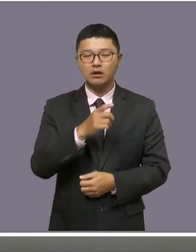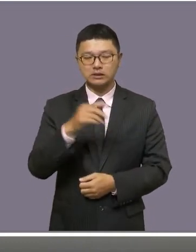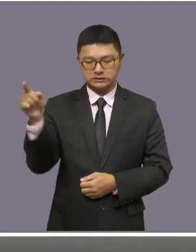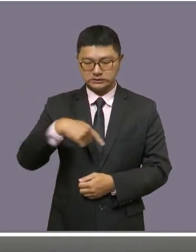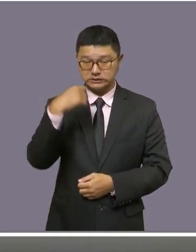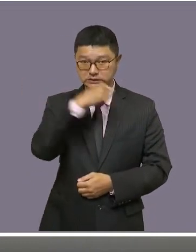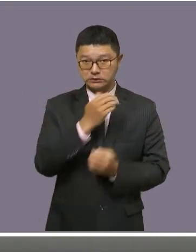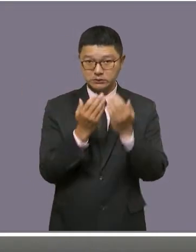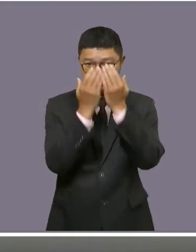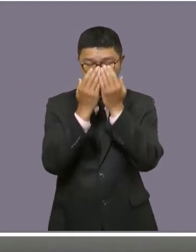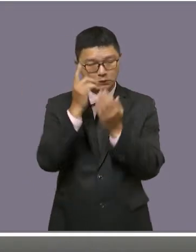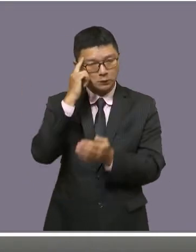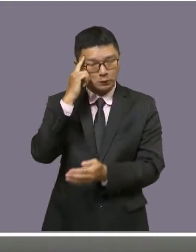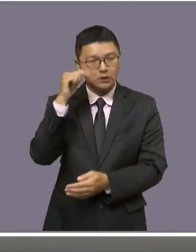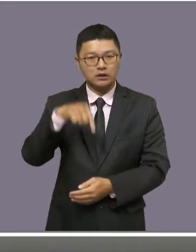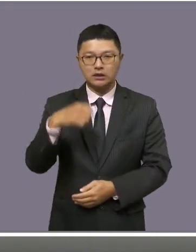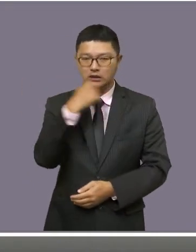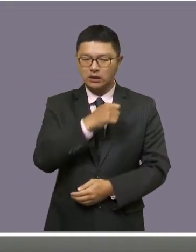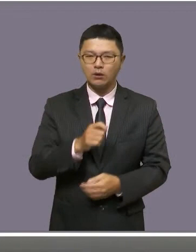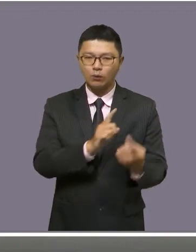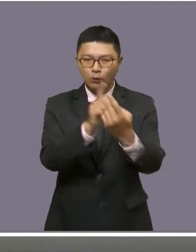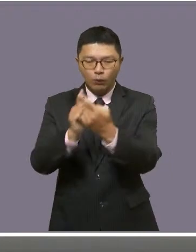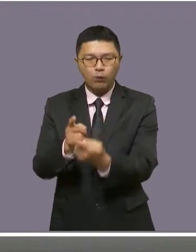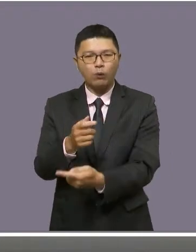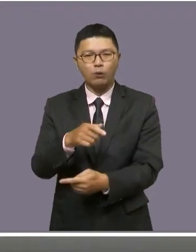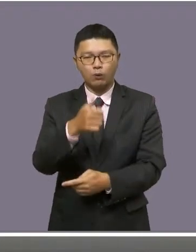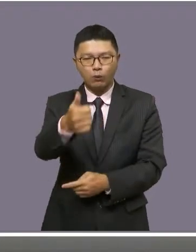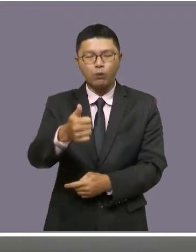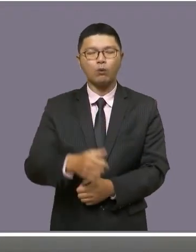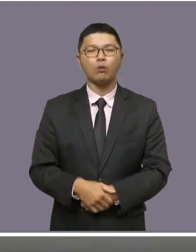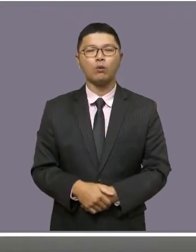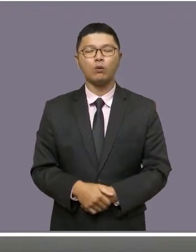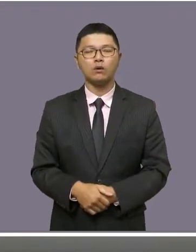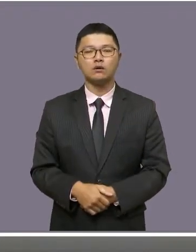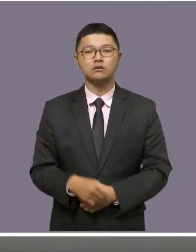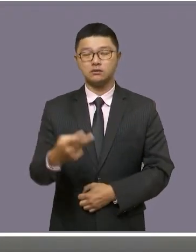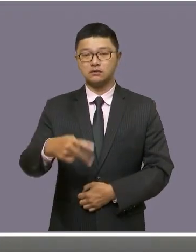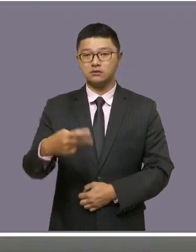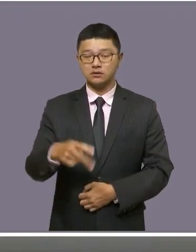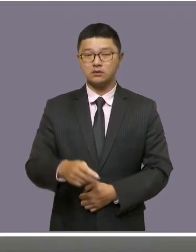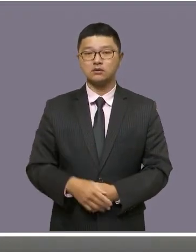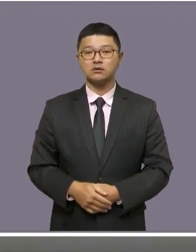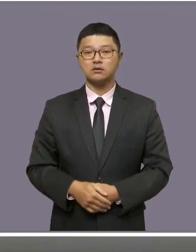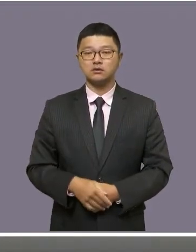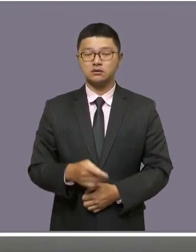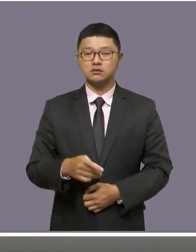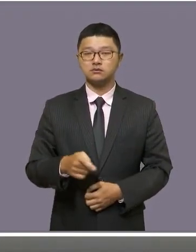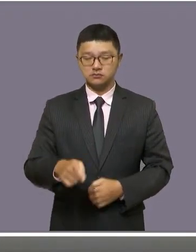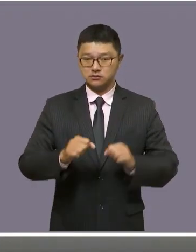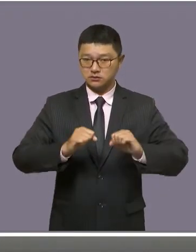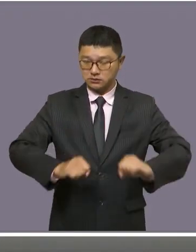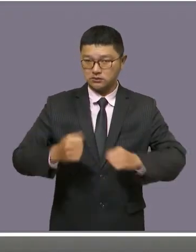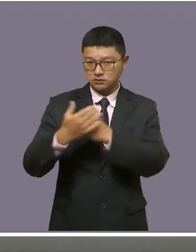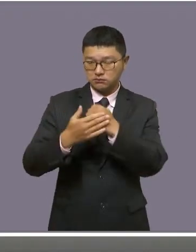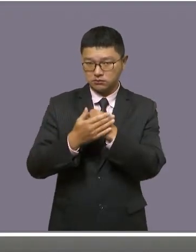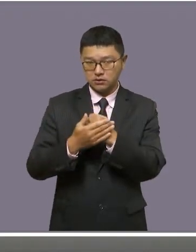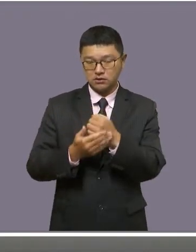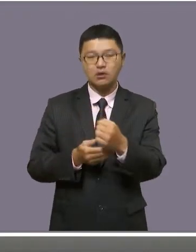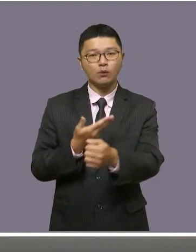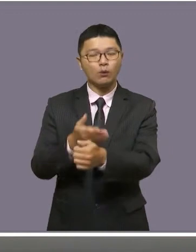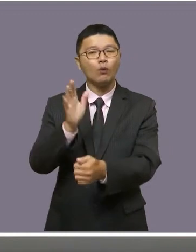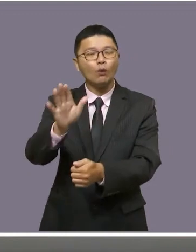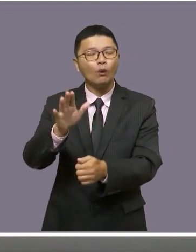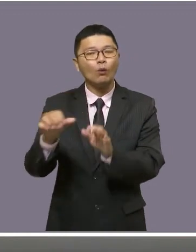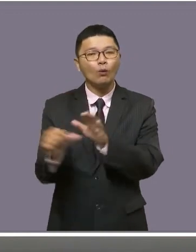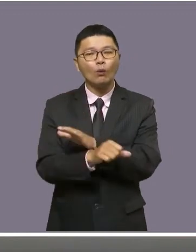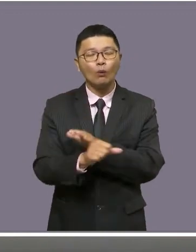书，觉得台湾有一个非常友善的一个社会环境，然后像我们这边有侨健保，那同时呢，我们在台湾的